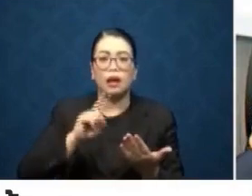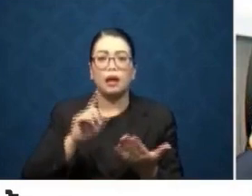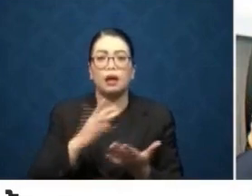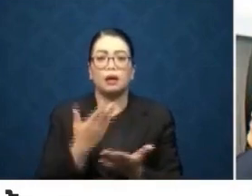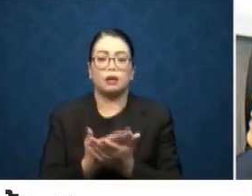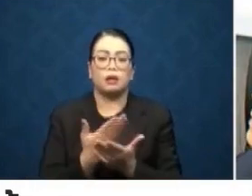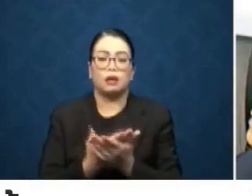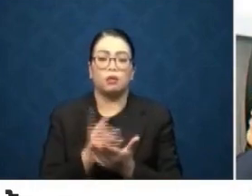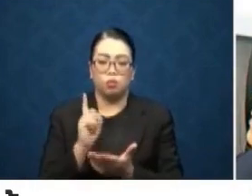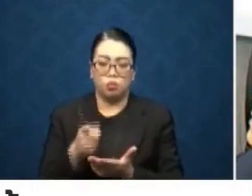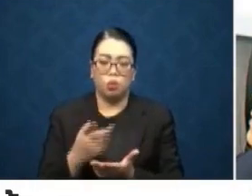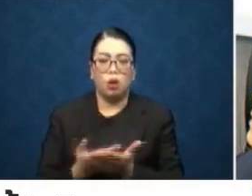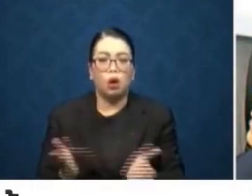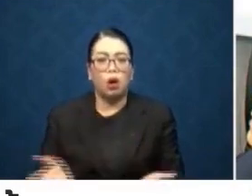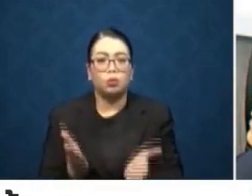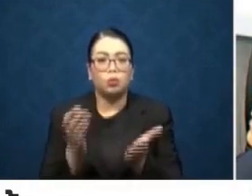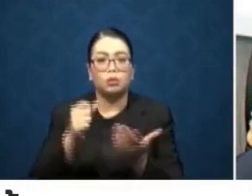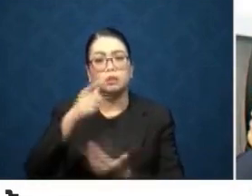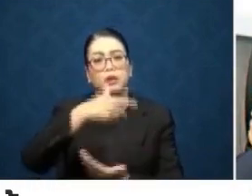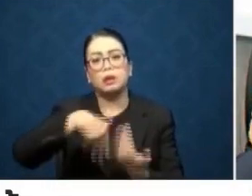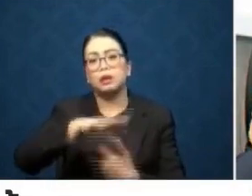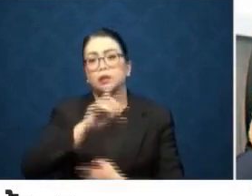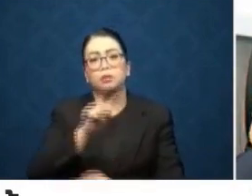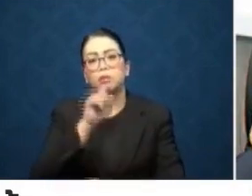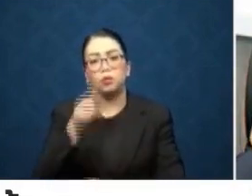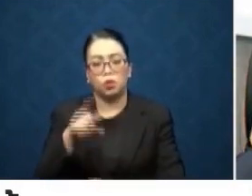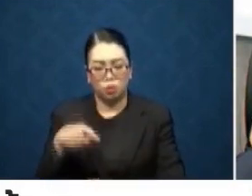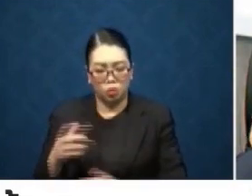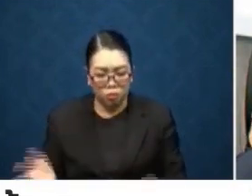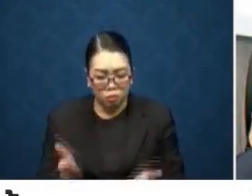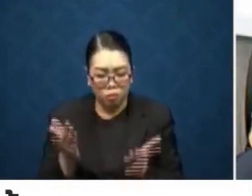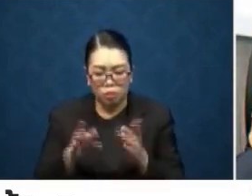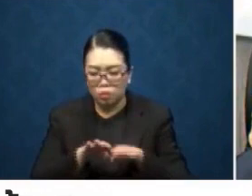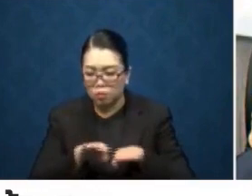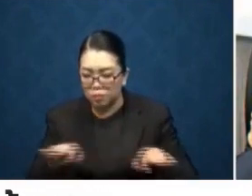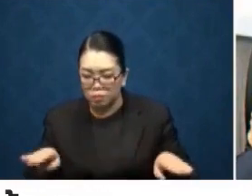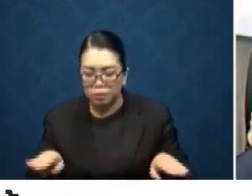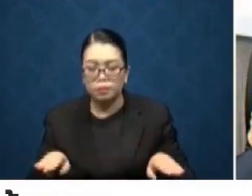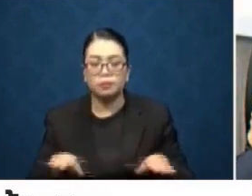ภาวะที่ต้องกระตุ้นอะไรมากนักนะครับแต่ควรจะเน้นเรื่อง